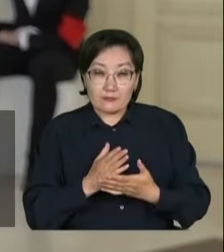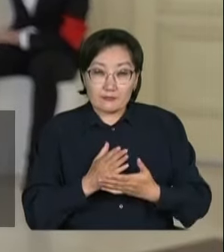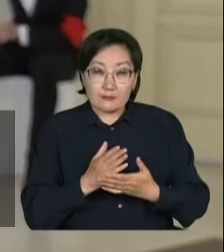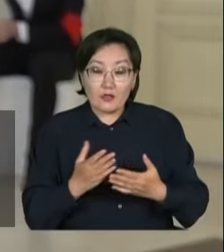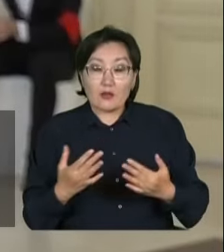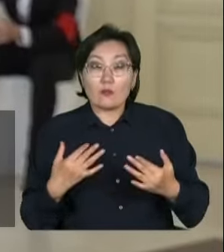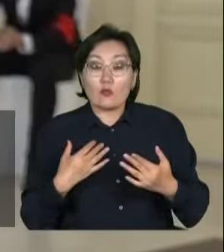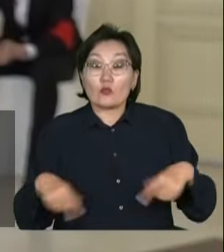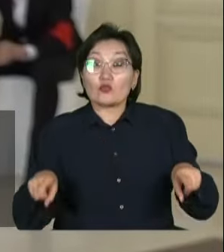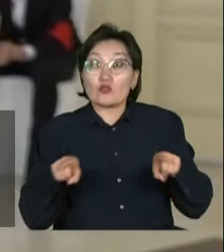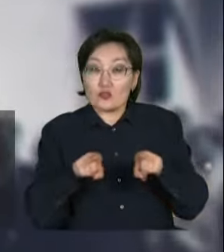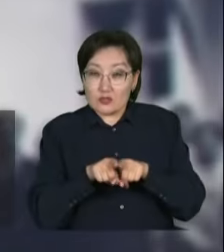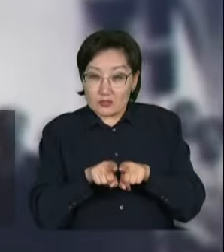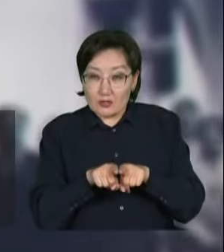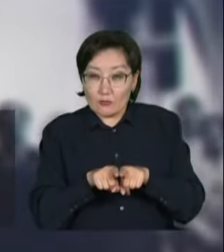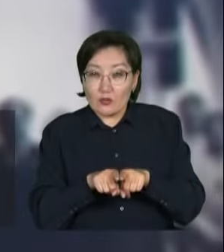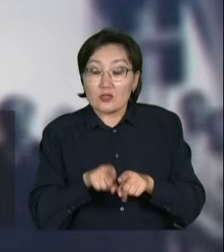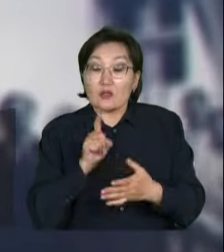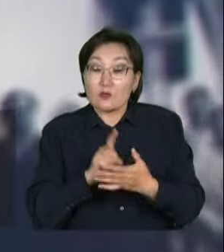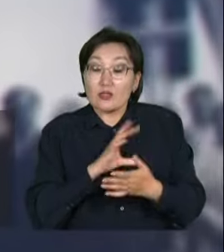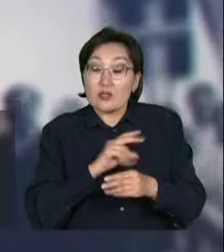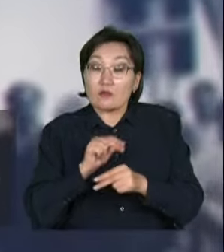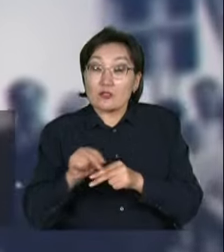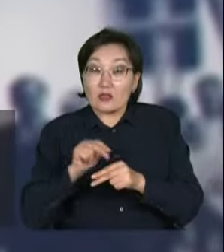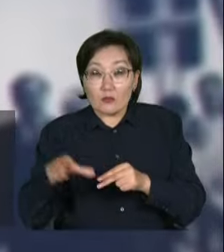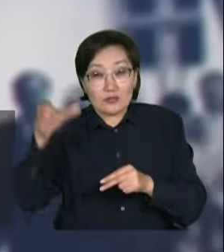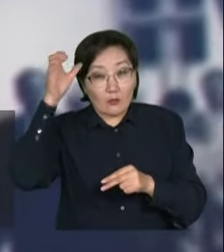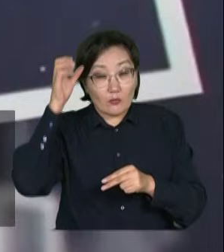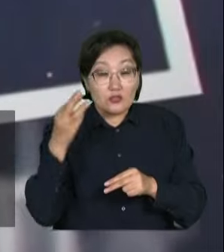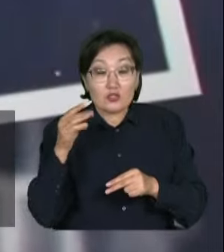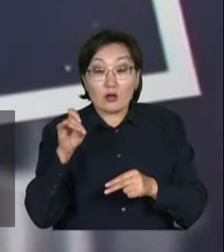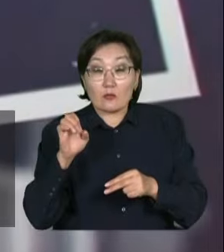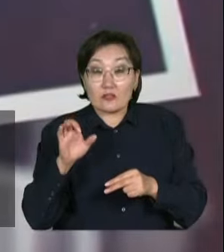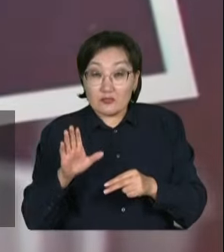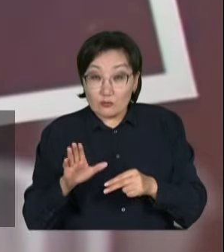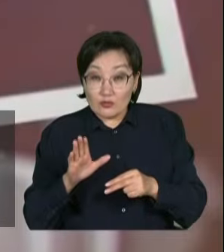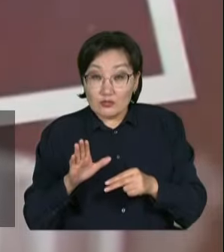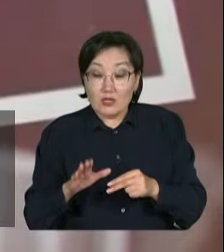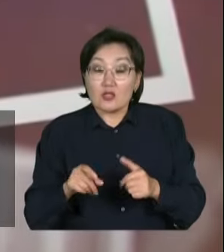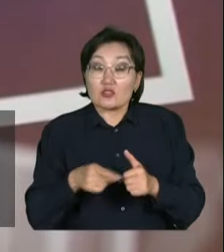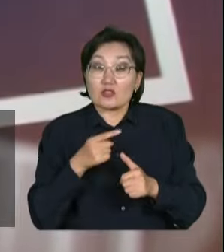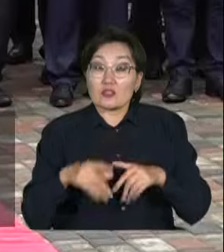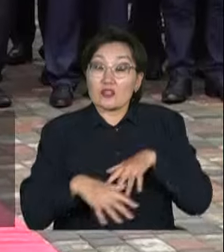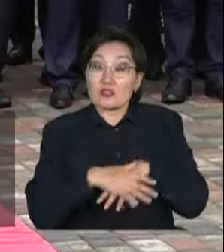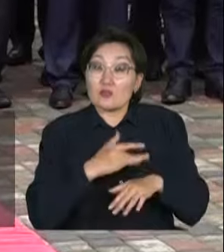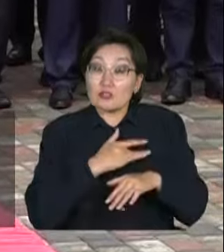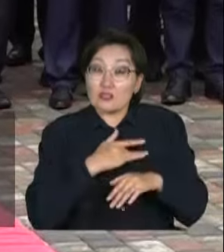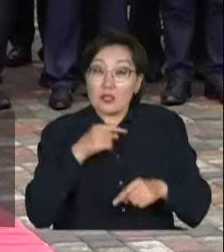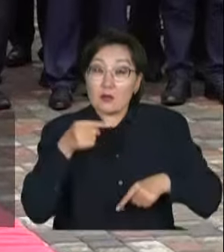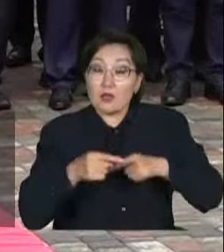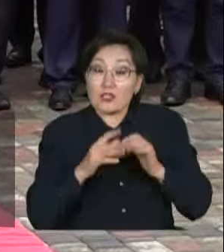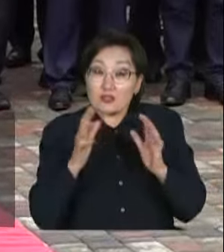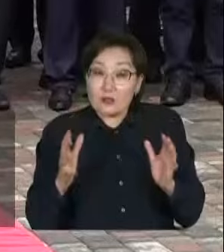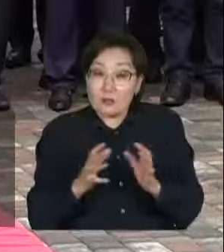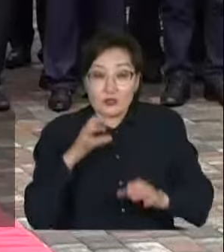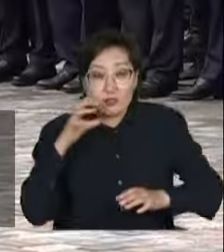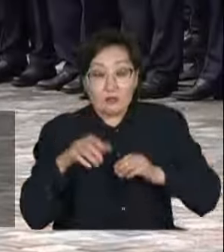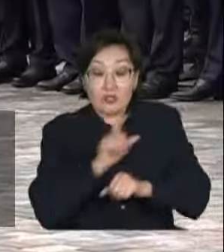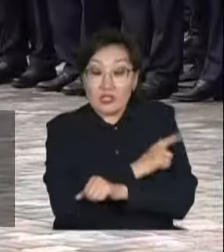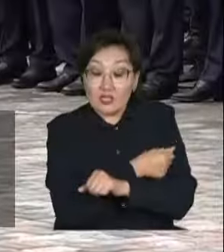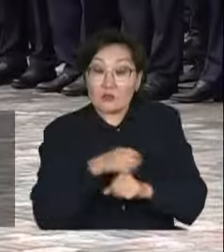соған бейімдеген. Ұлы ұстаз, ғалым Шарманов Төрегелді Шарманұлының есімі халық жүрегінде мәңгі сақталып, әлемнің